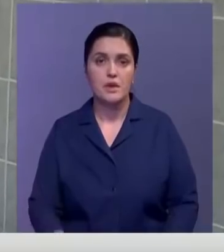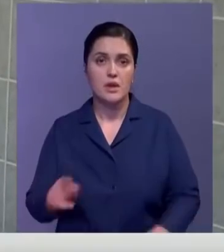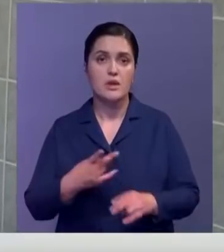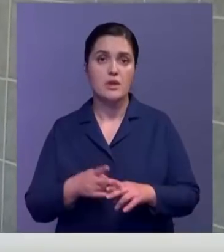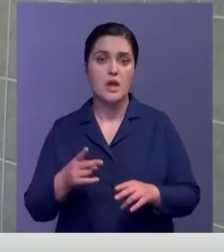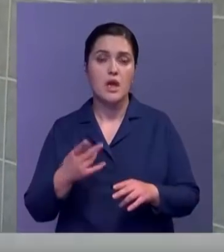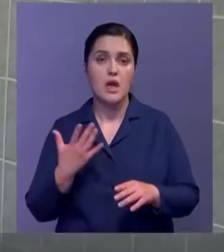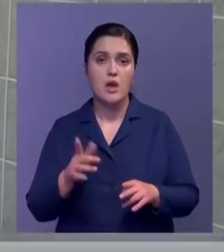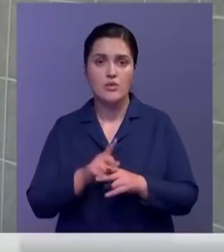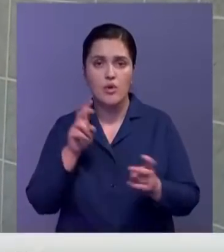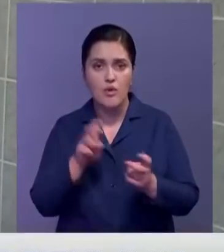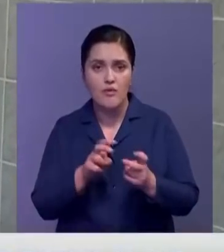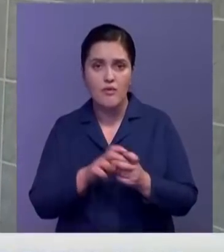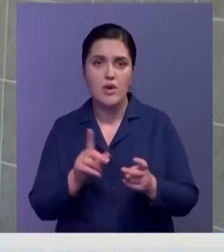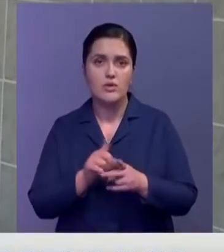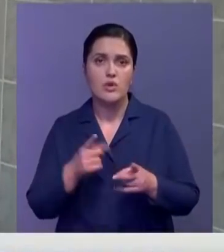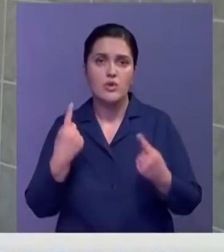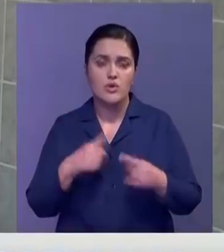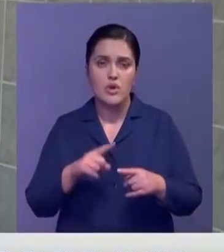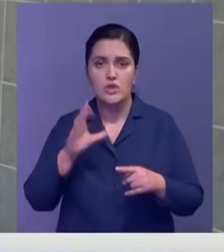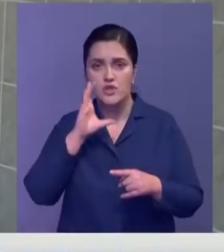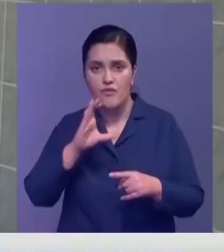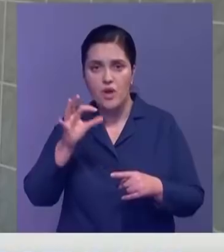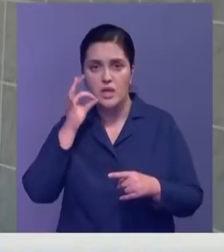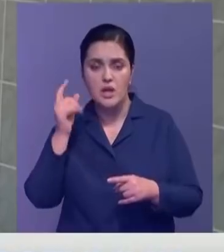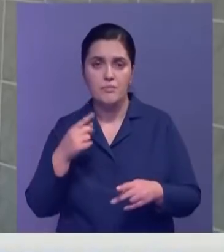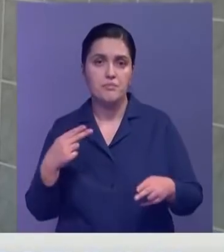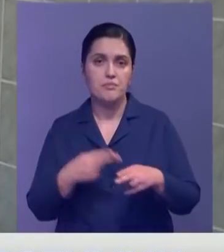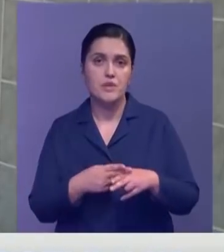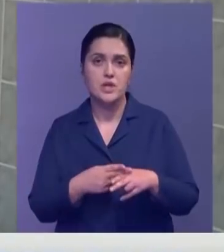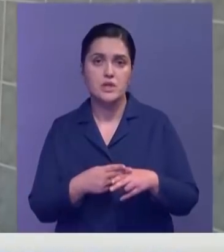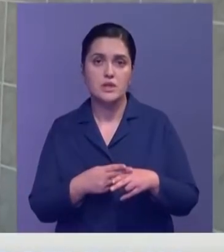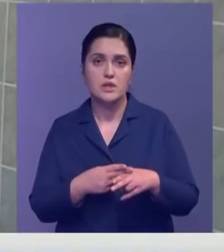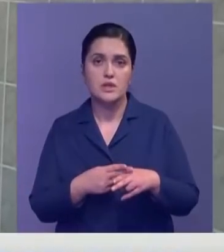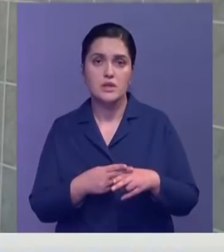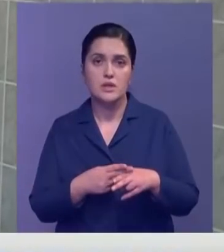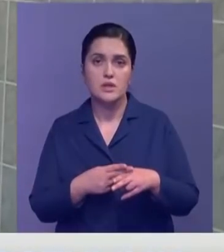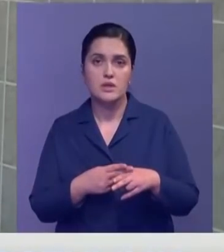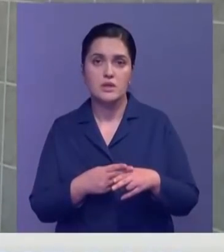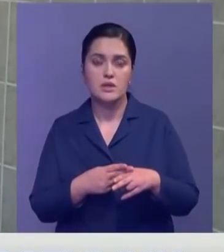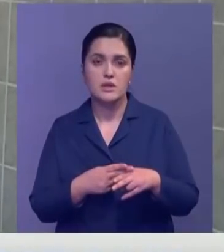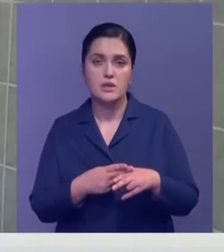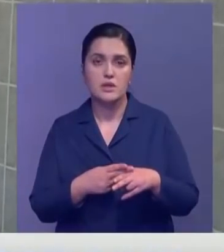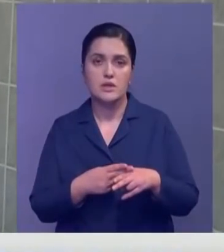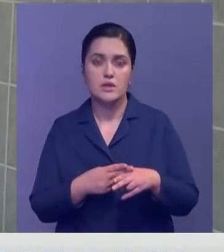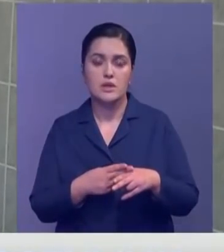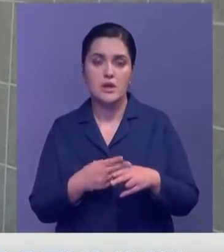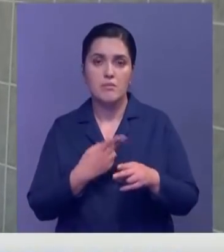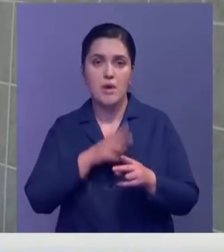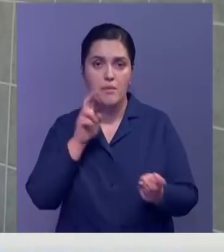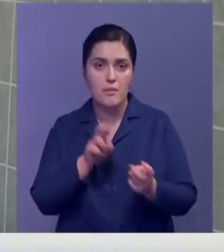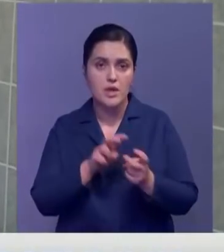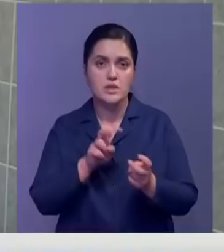других лисиц, даже барсуков, вот этих шакалов, корсаки. Если